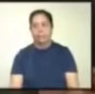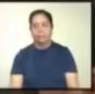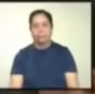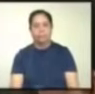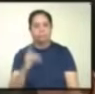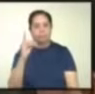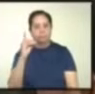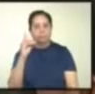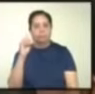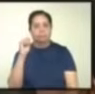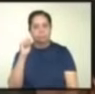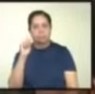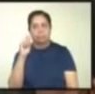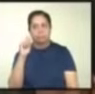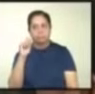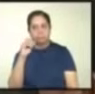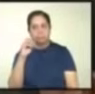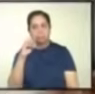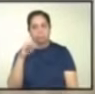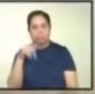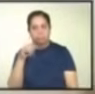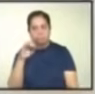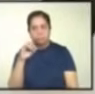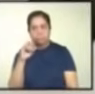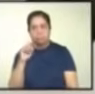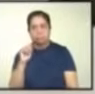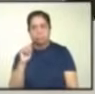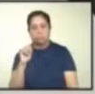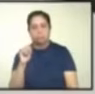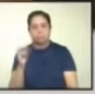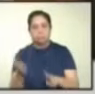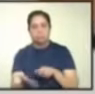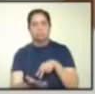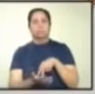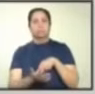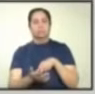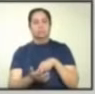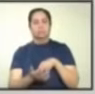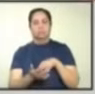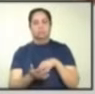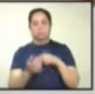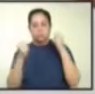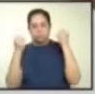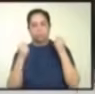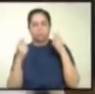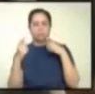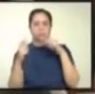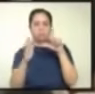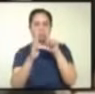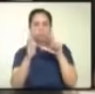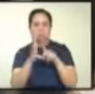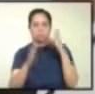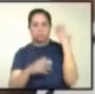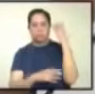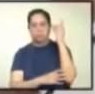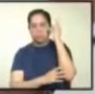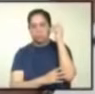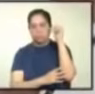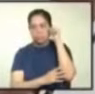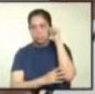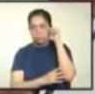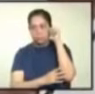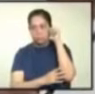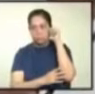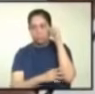Datu Ahmad, Tato ang Patuan. Napatayo at napatas pa ng kamay ang abogado ni Datu Ahmad